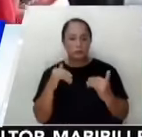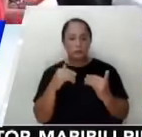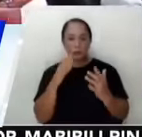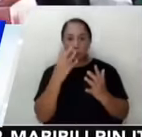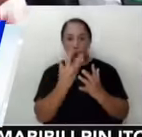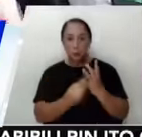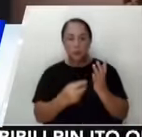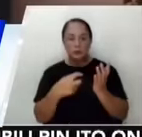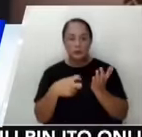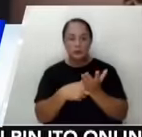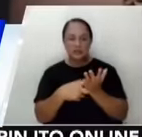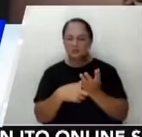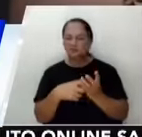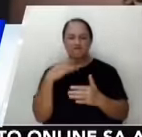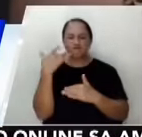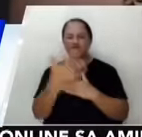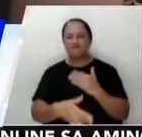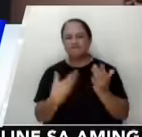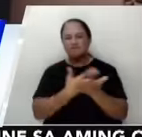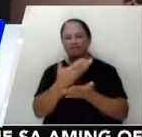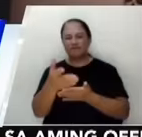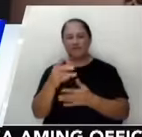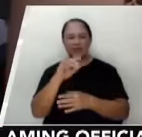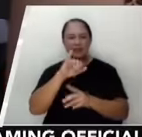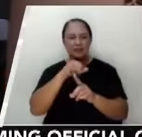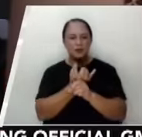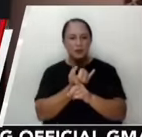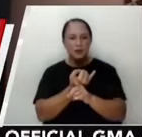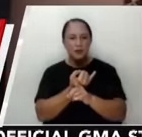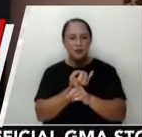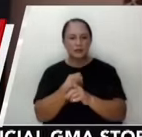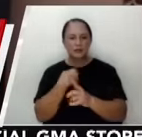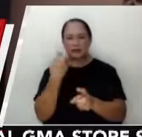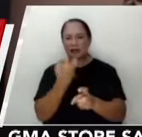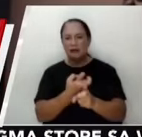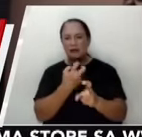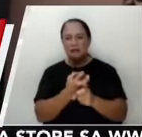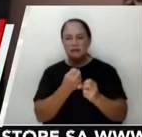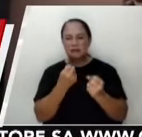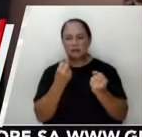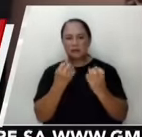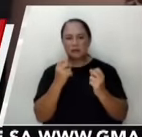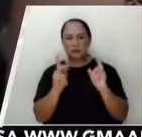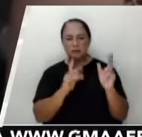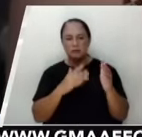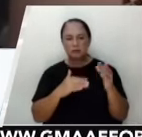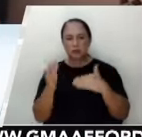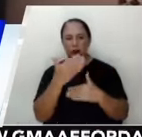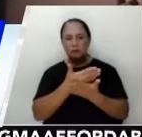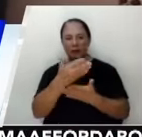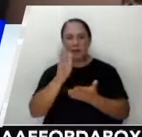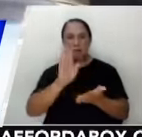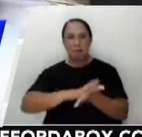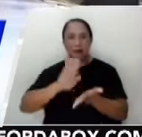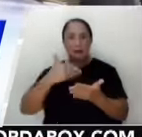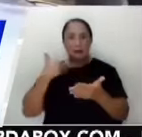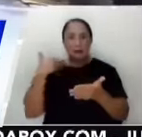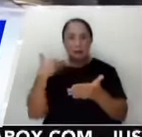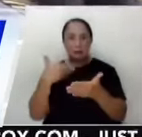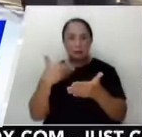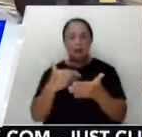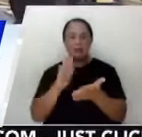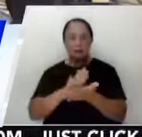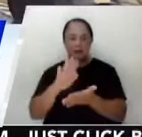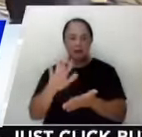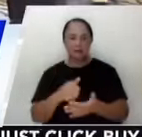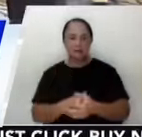pa sila bumili. Mahirap pag marami ng tao, kaya in-advance na namin. At saka mahal yung tiket. Pero